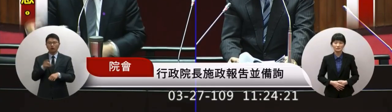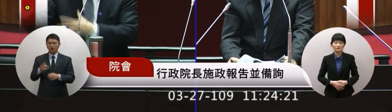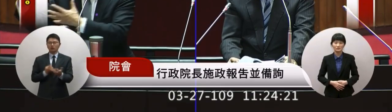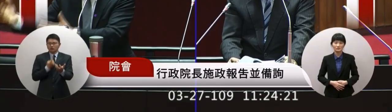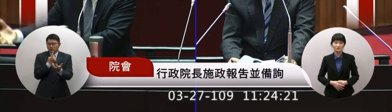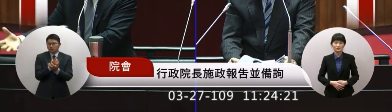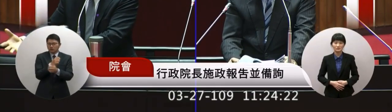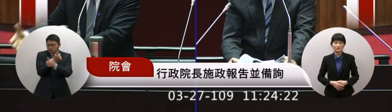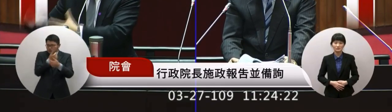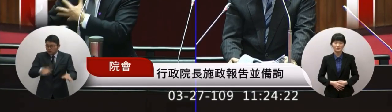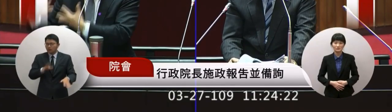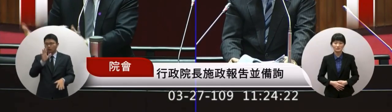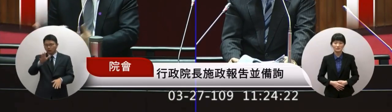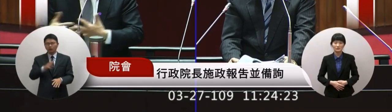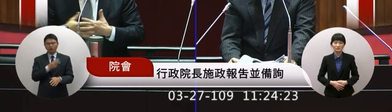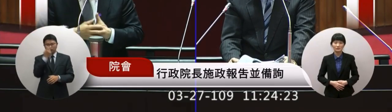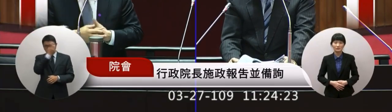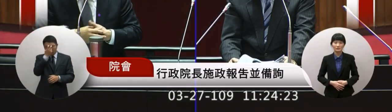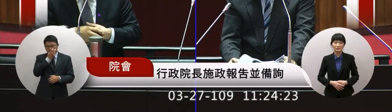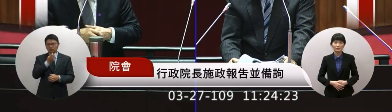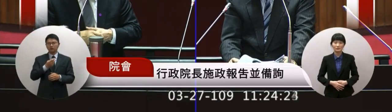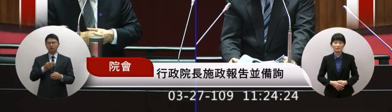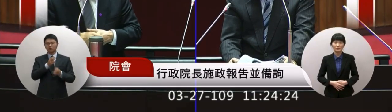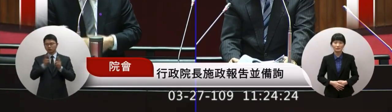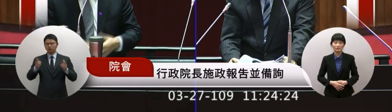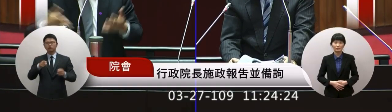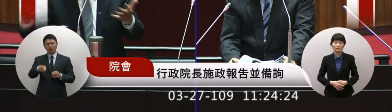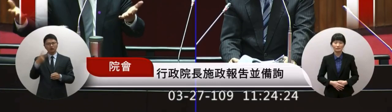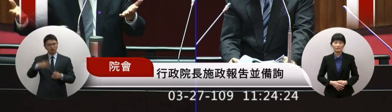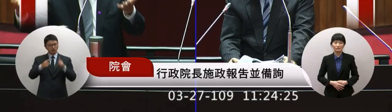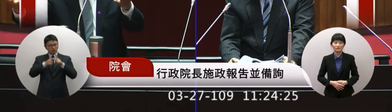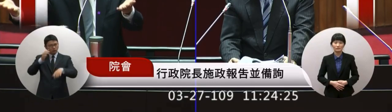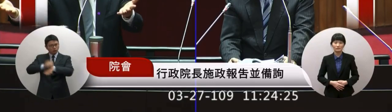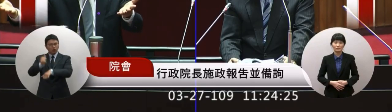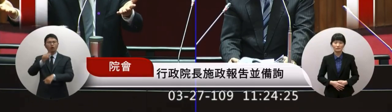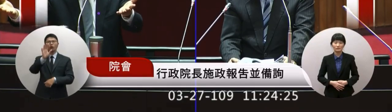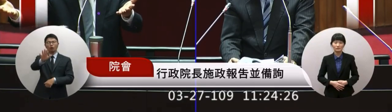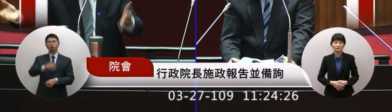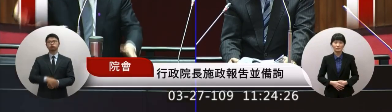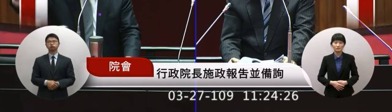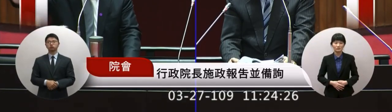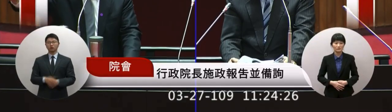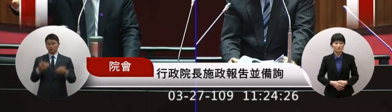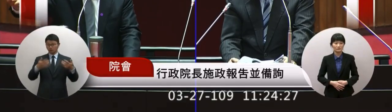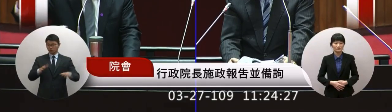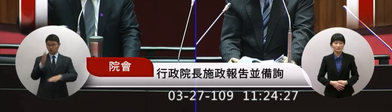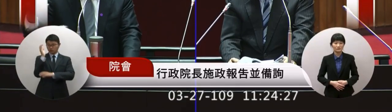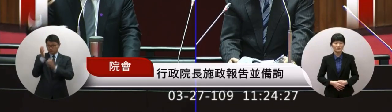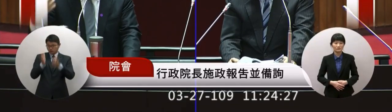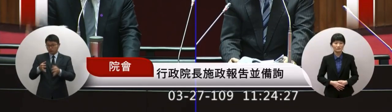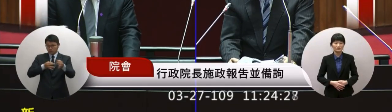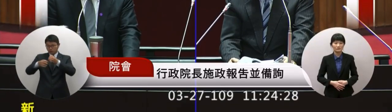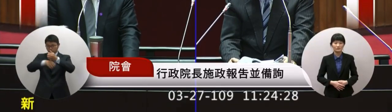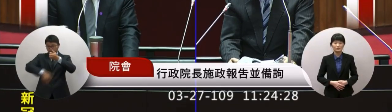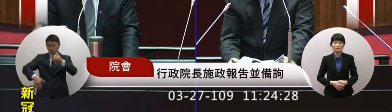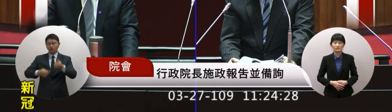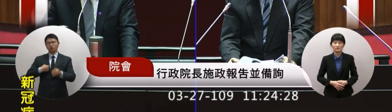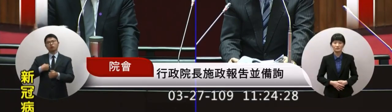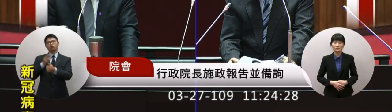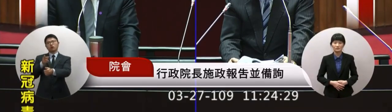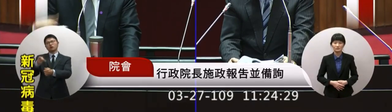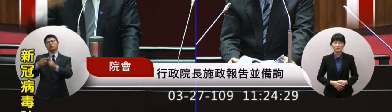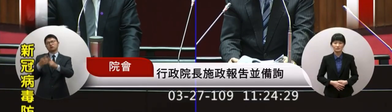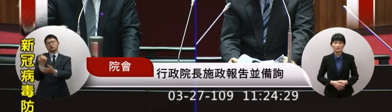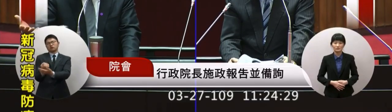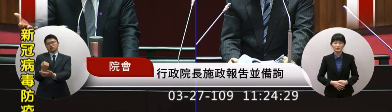政府，政治人物都有很多好人才。我有些国营事业，我也都请他们续任，